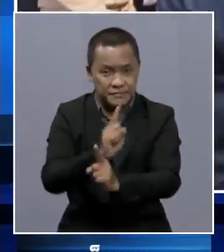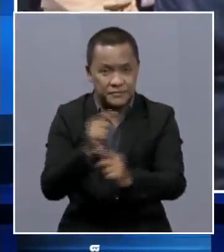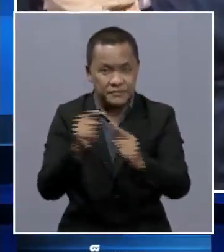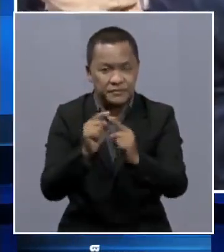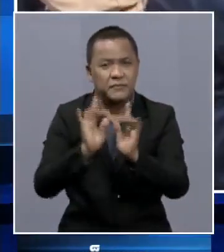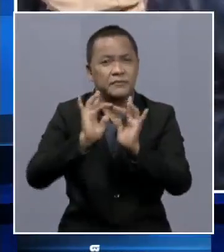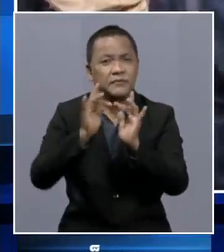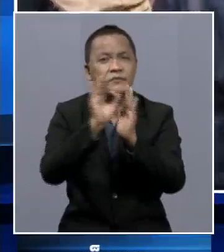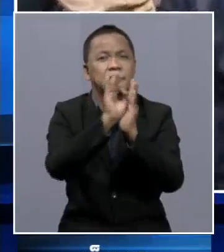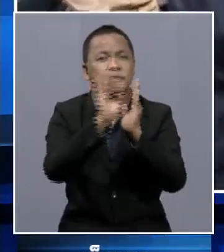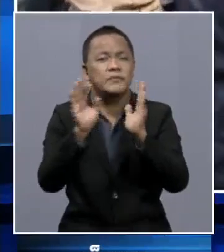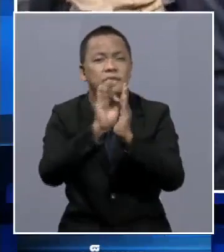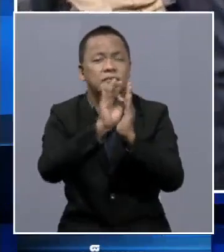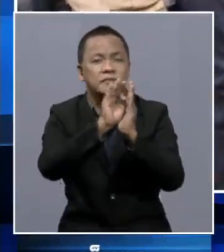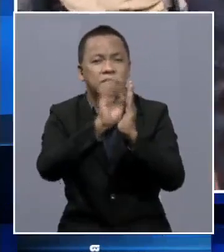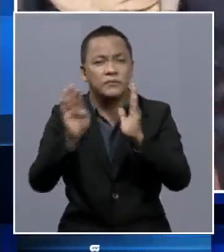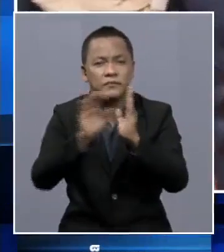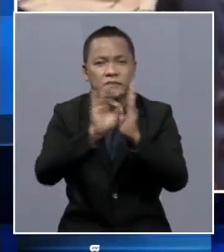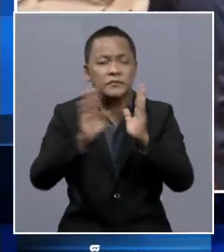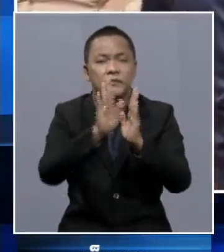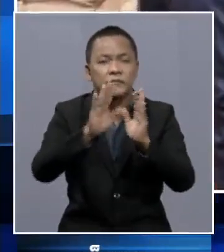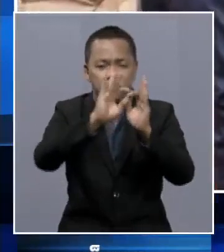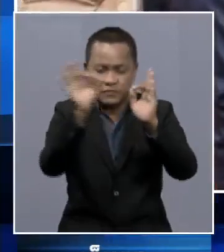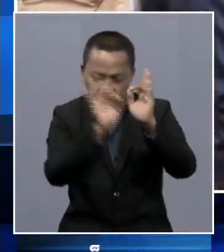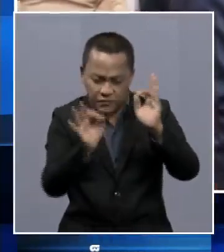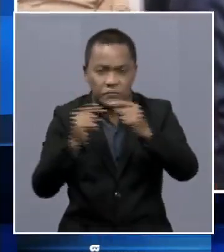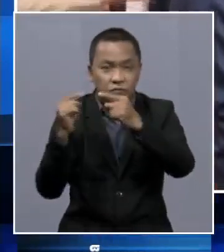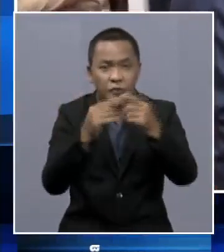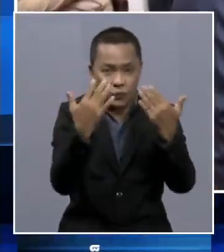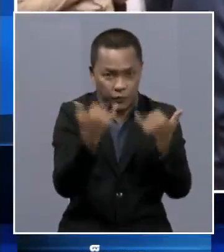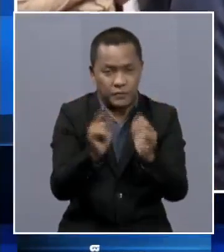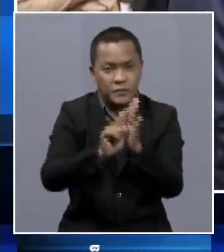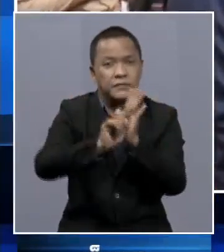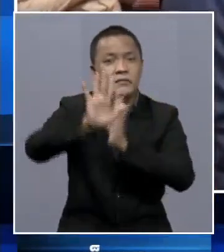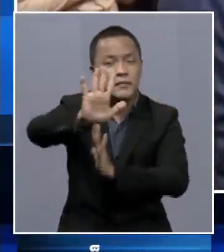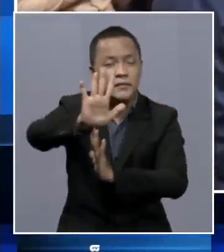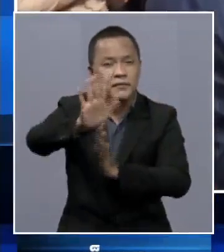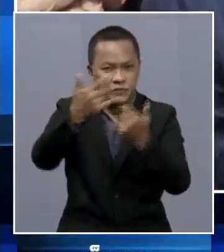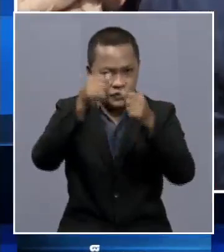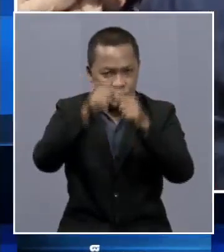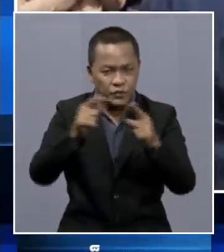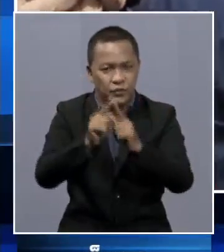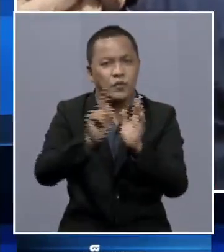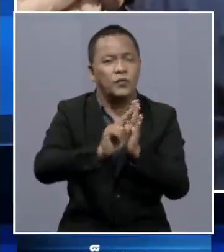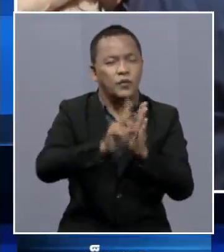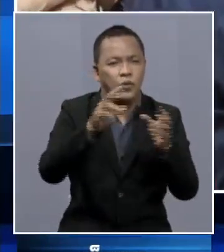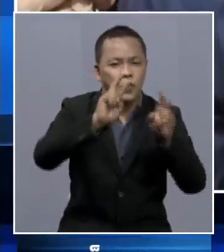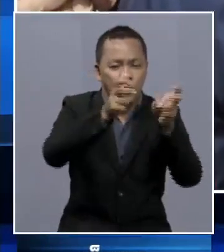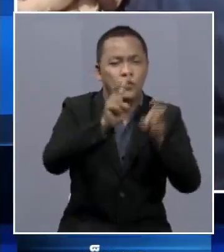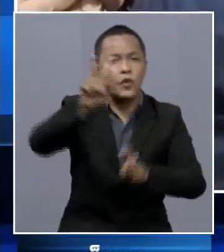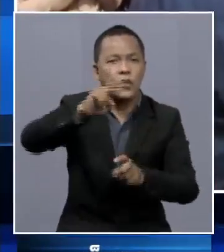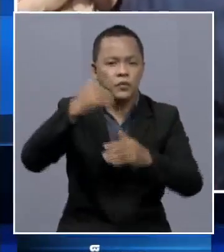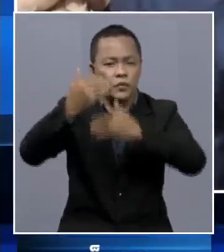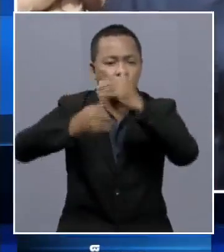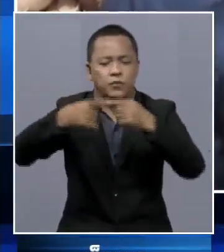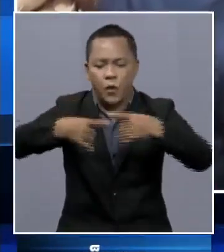ในโลกออนไ์ของแกเี่Facebook ตอนนี้มากต่เนื่องลาสุฉบบที่ 5้วยัอยู่ในบทที่ 2ของการเก้า